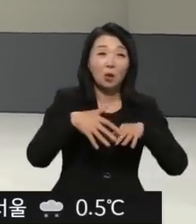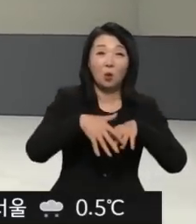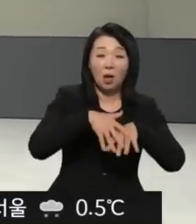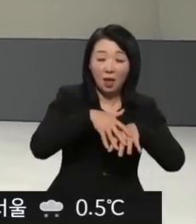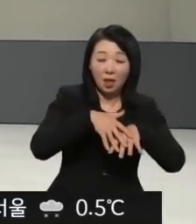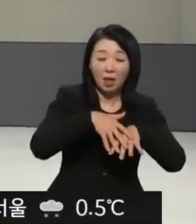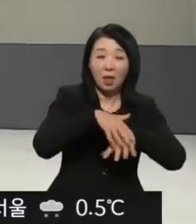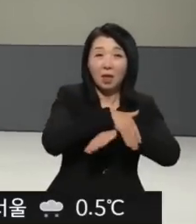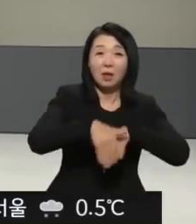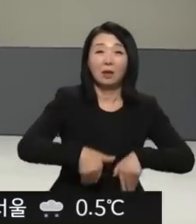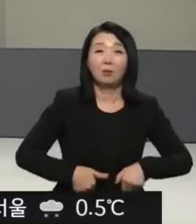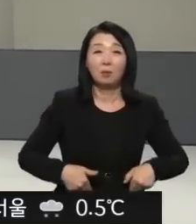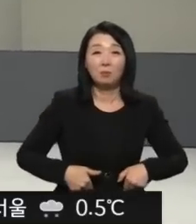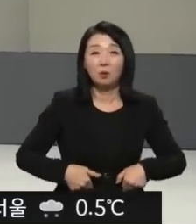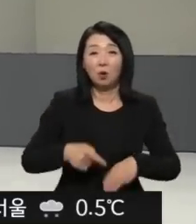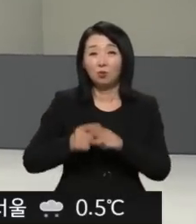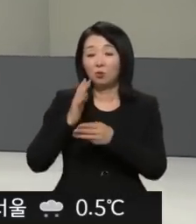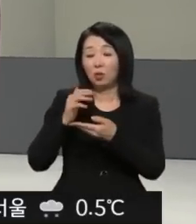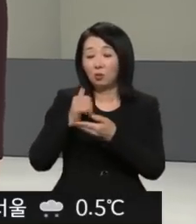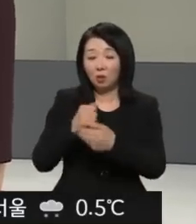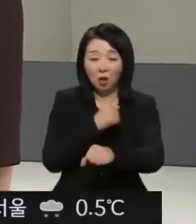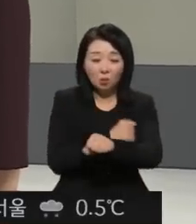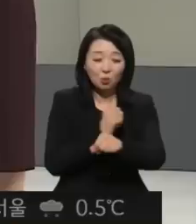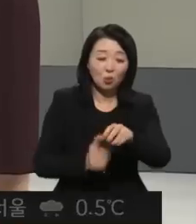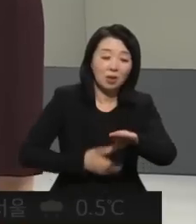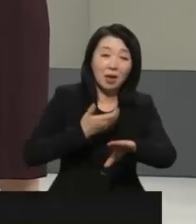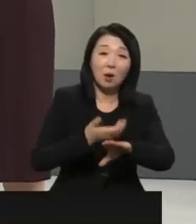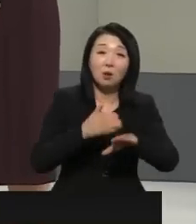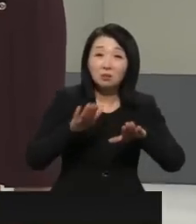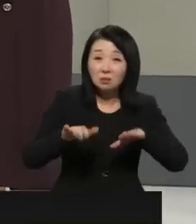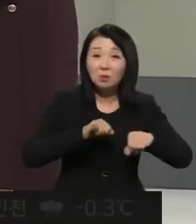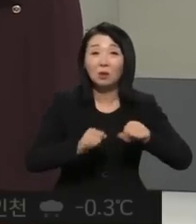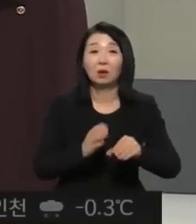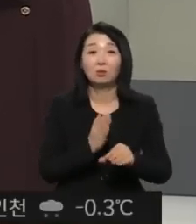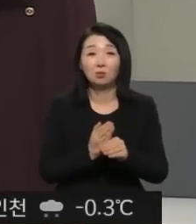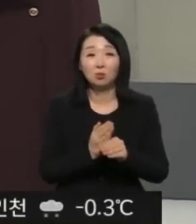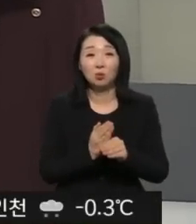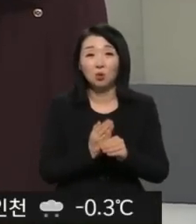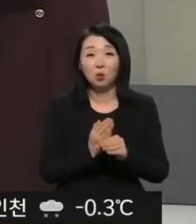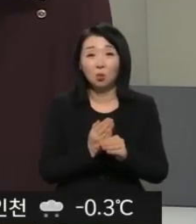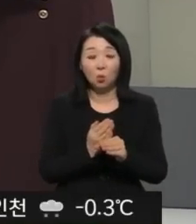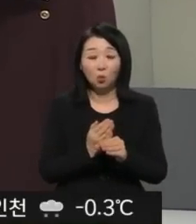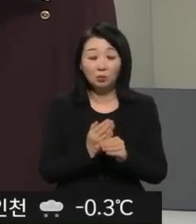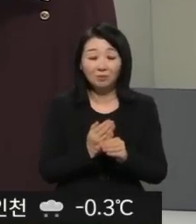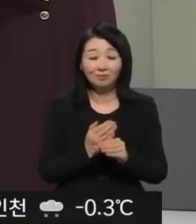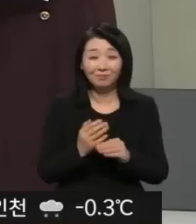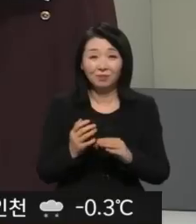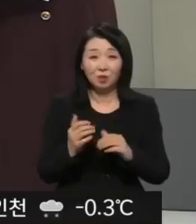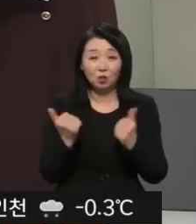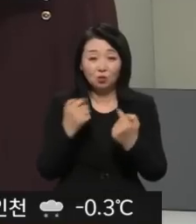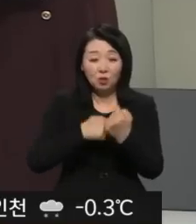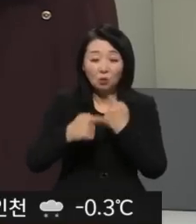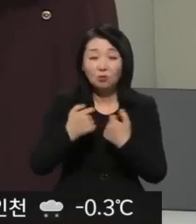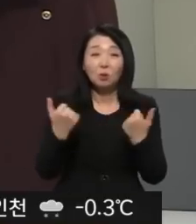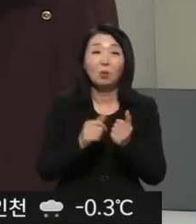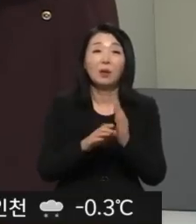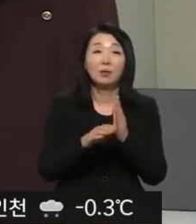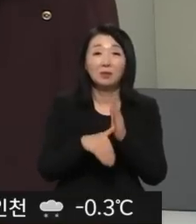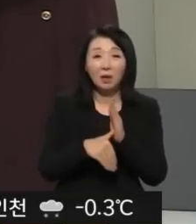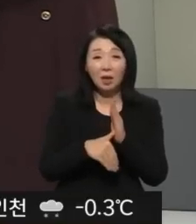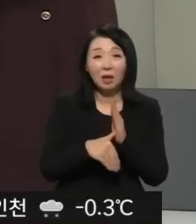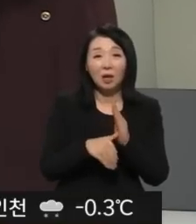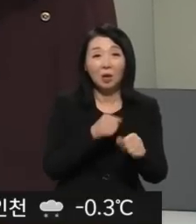윤석열 대통령의 이른바 노동 개혁이 본격화하고 있습니다. 오늘 국무회의에선 미래 노동시장 연구회가 어제